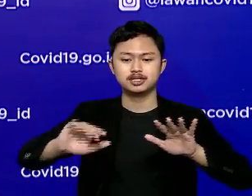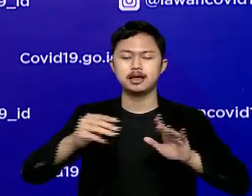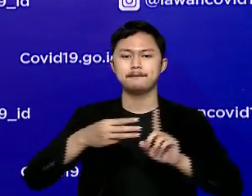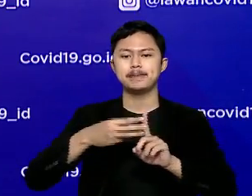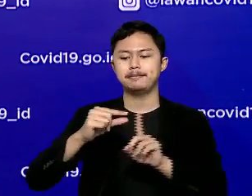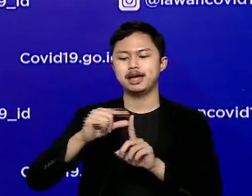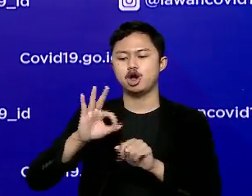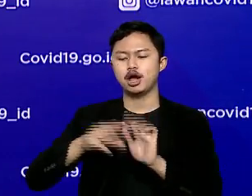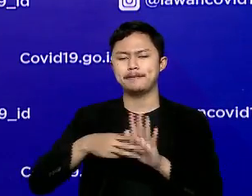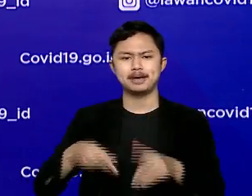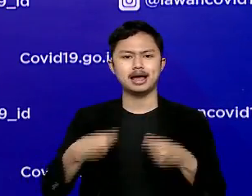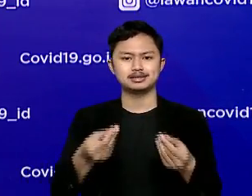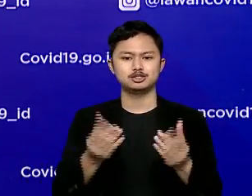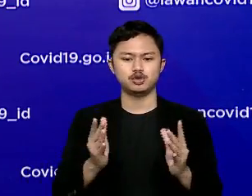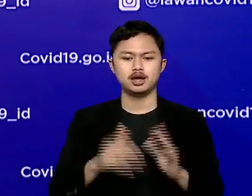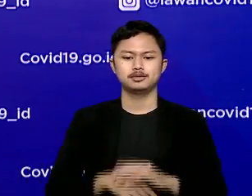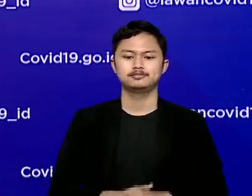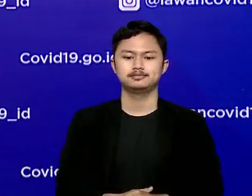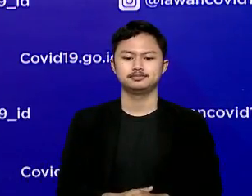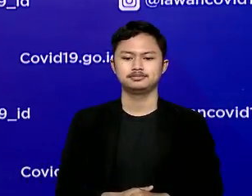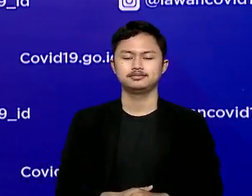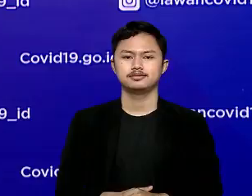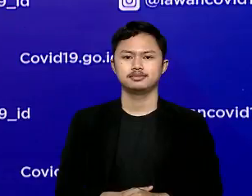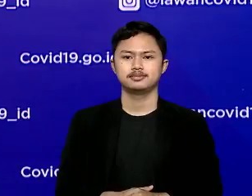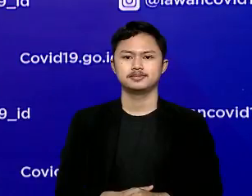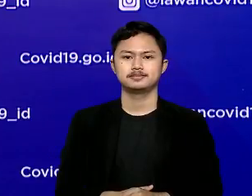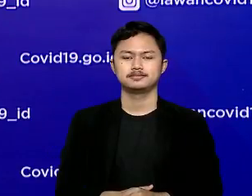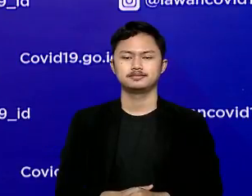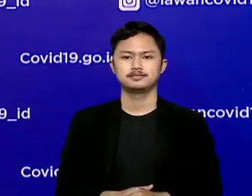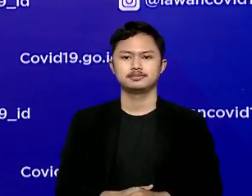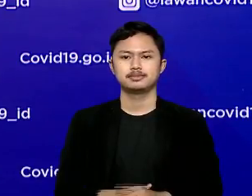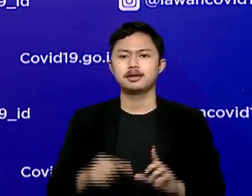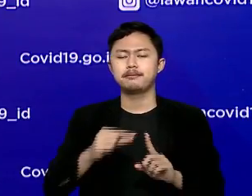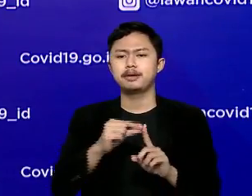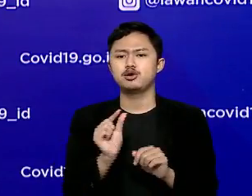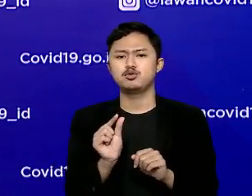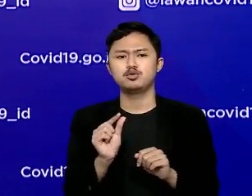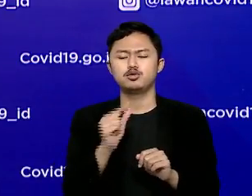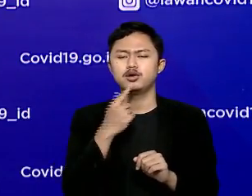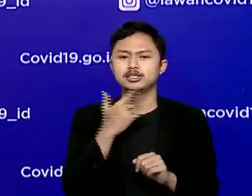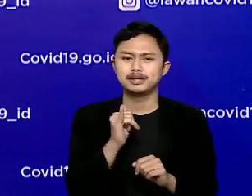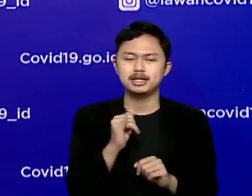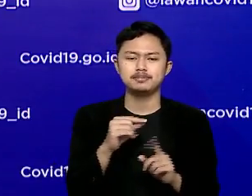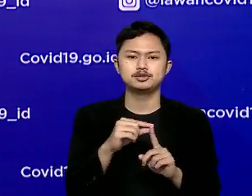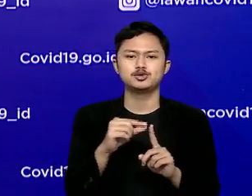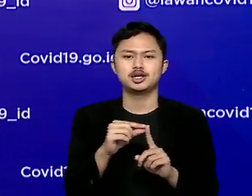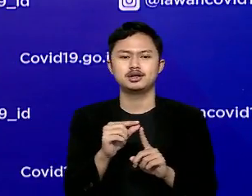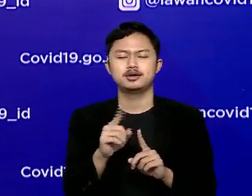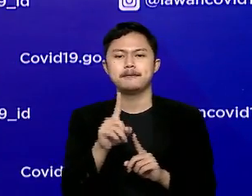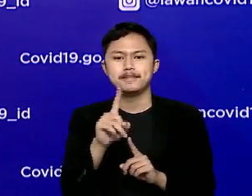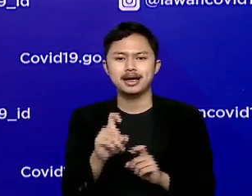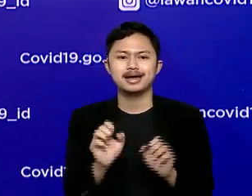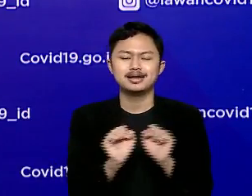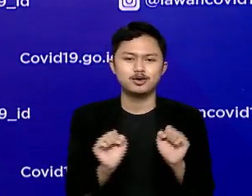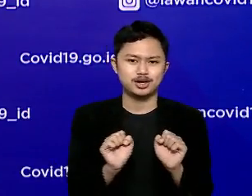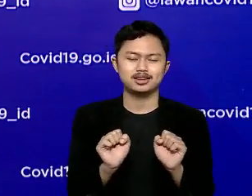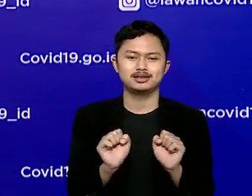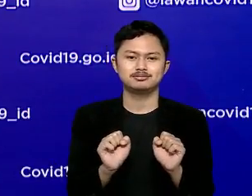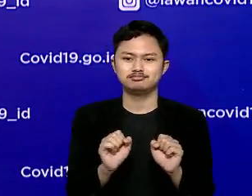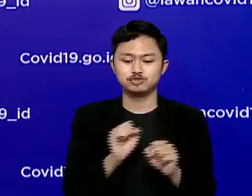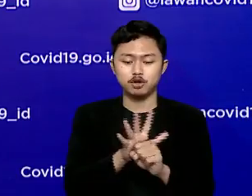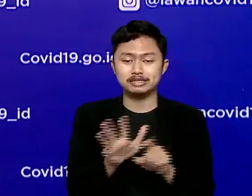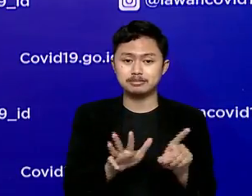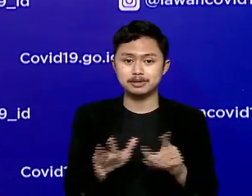POM. EUA atau persetujuan penggunaan darurat diberikan kepada obat atau vaksin COVID-19 yang